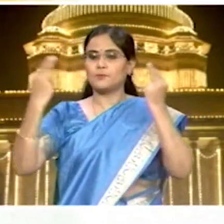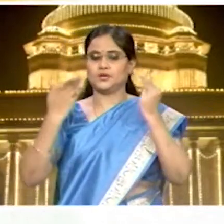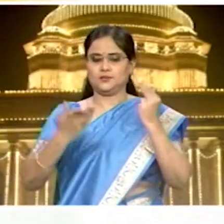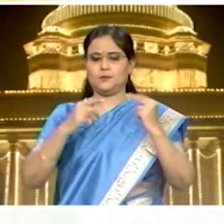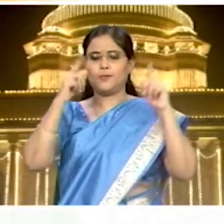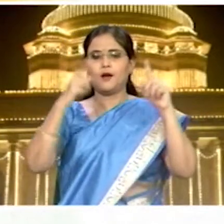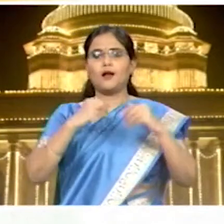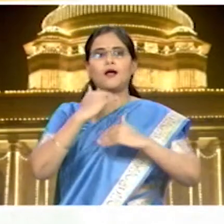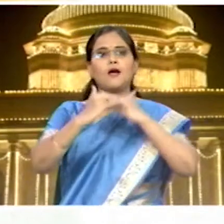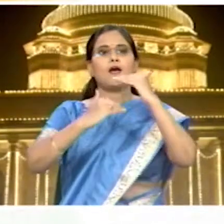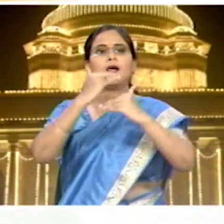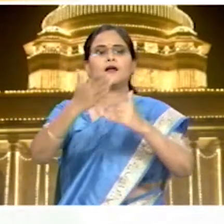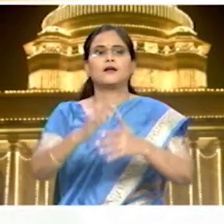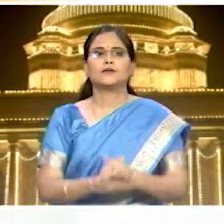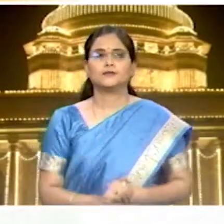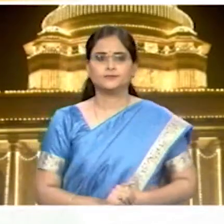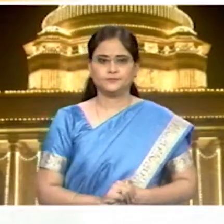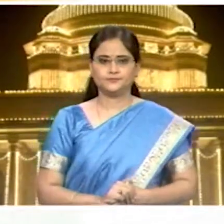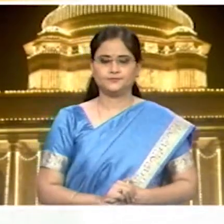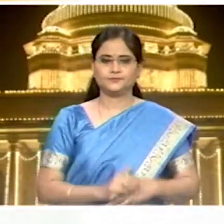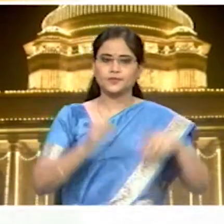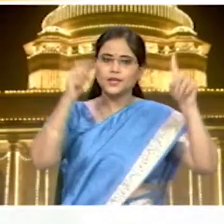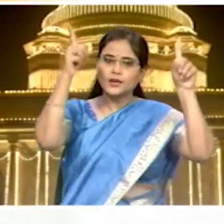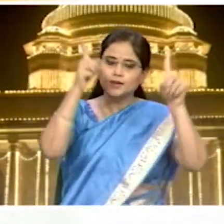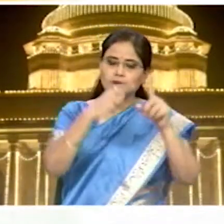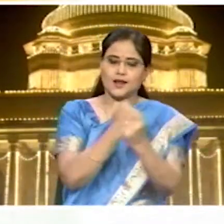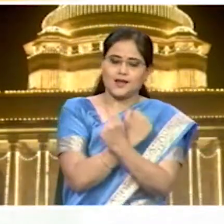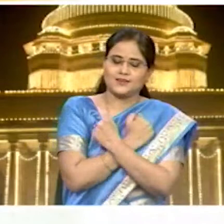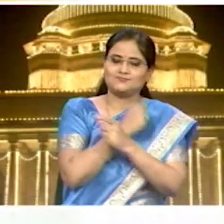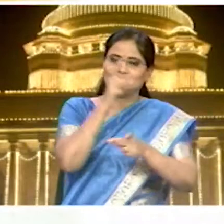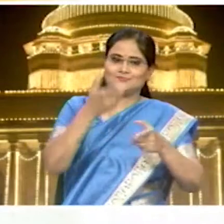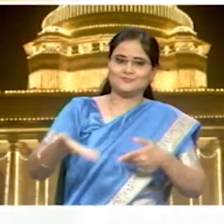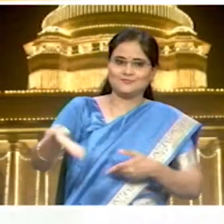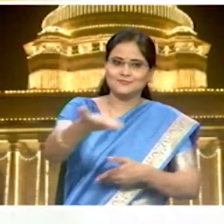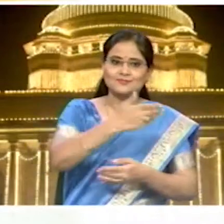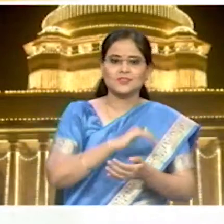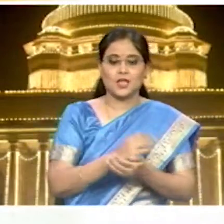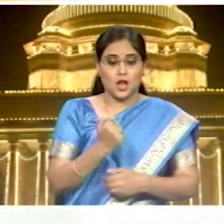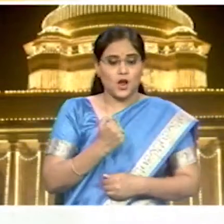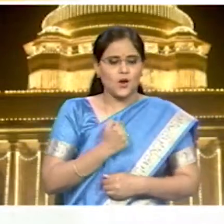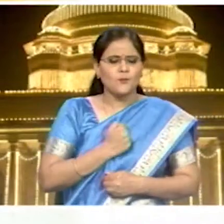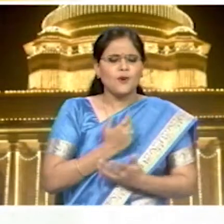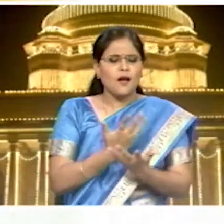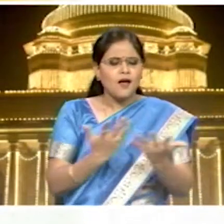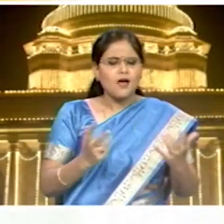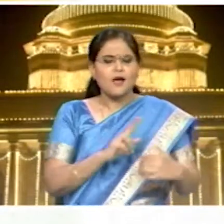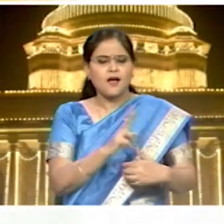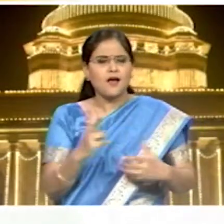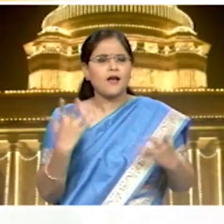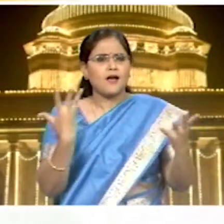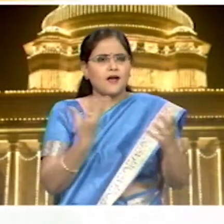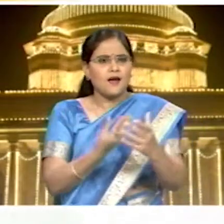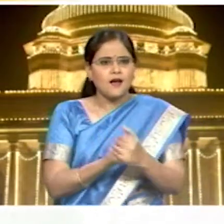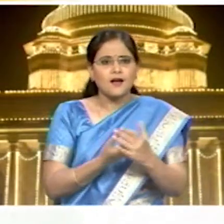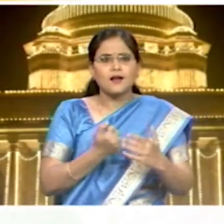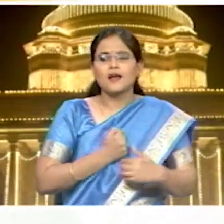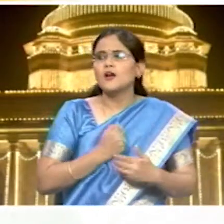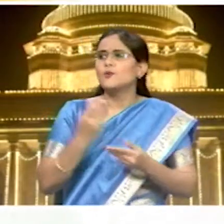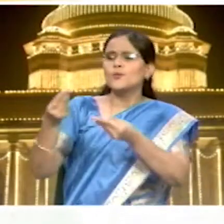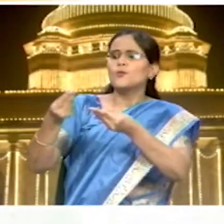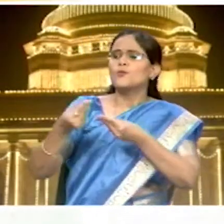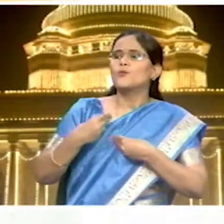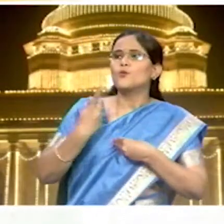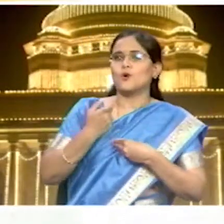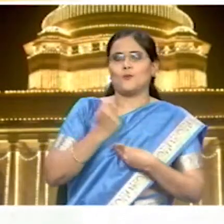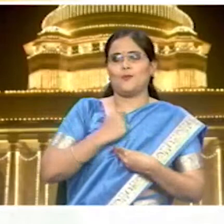है। प्यारे देशवासियों, हमारे पास जो कुछ भी है वो हमारी मातृभूमि का दिया हुआ